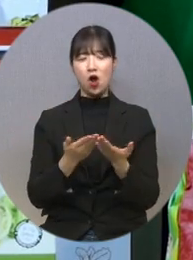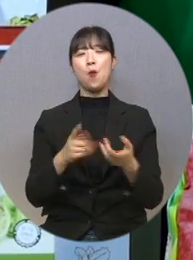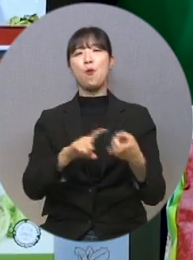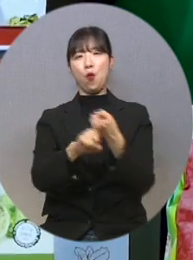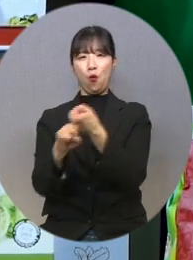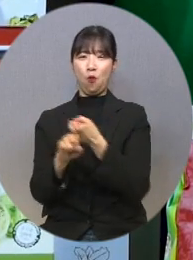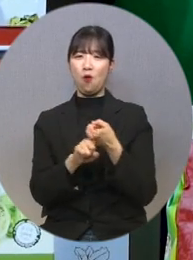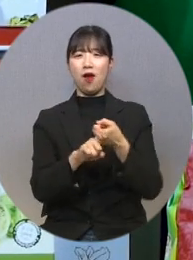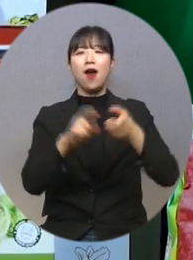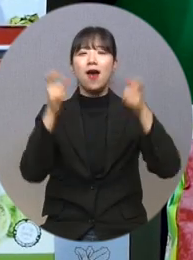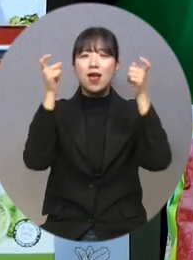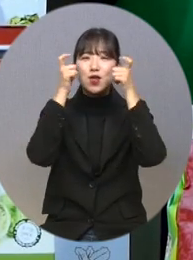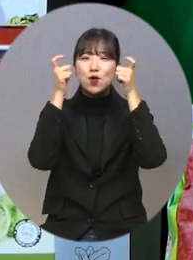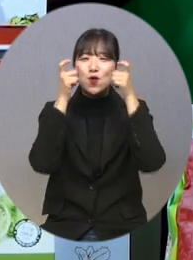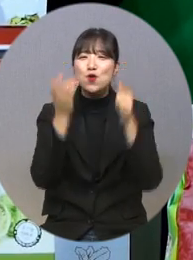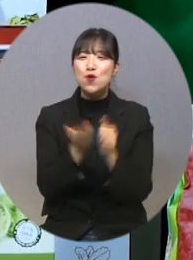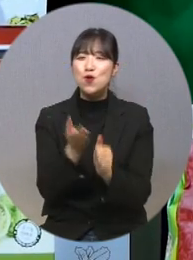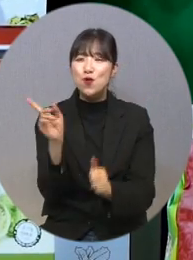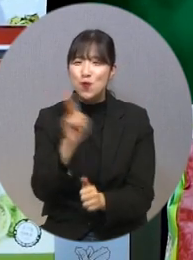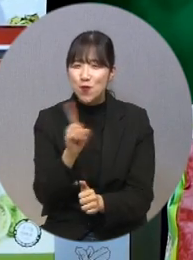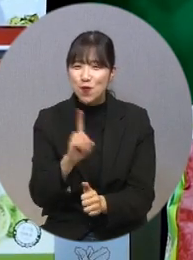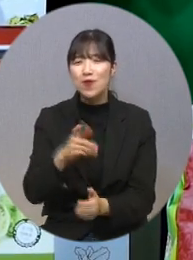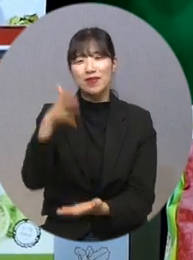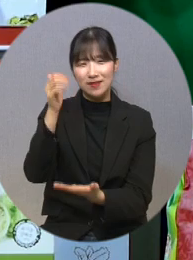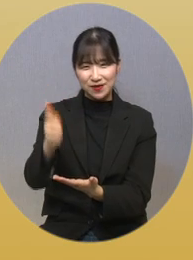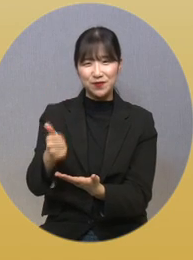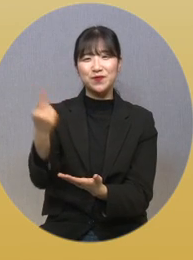낳았어? 조합장님 반갑습니다.